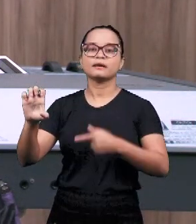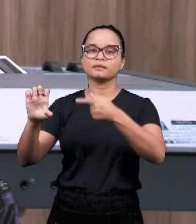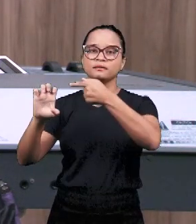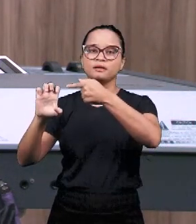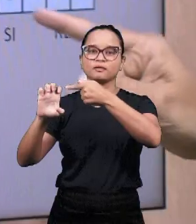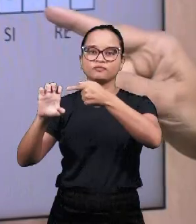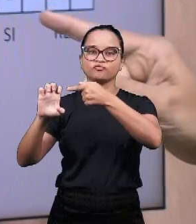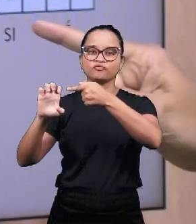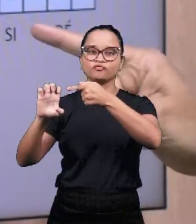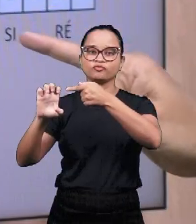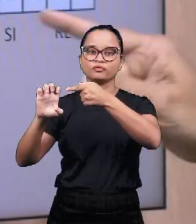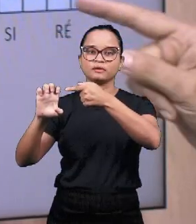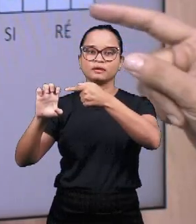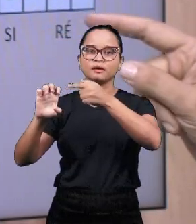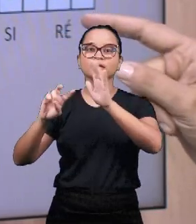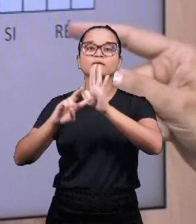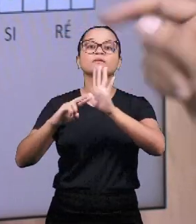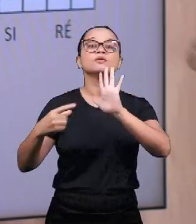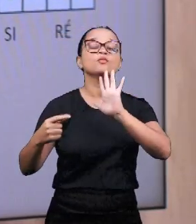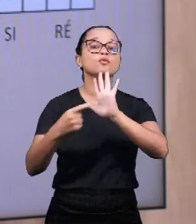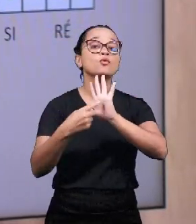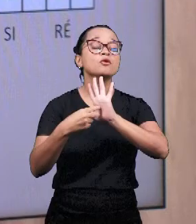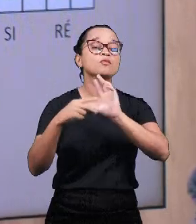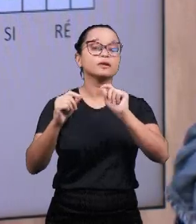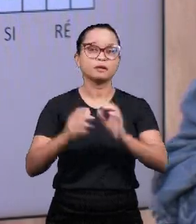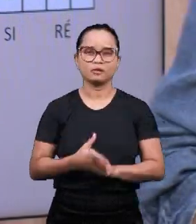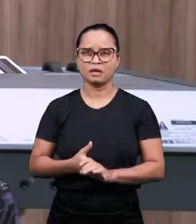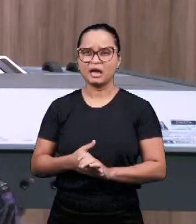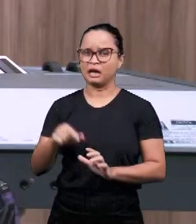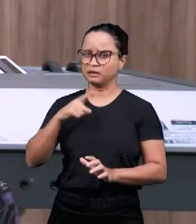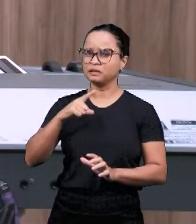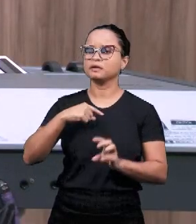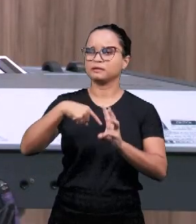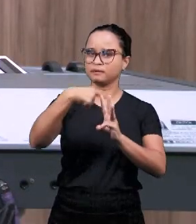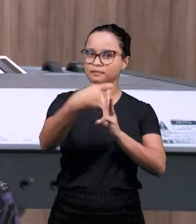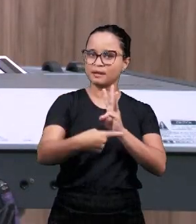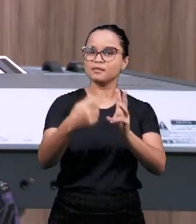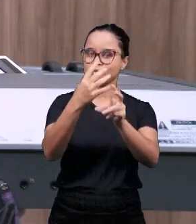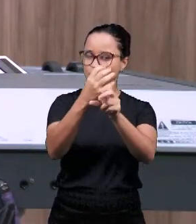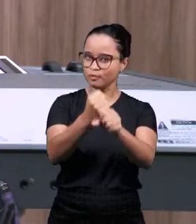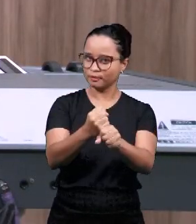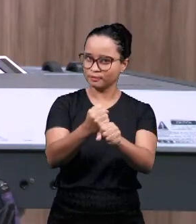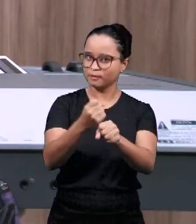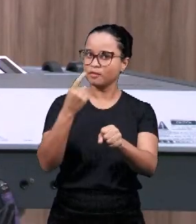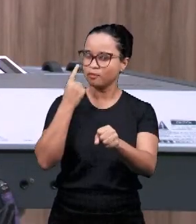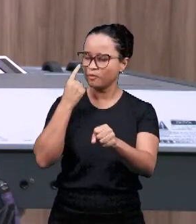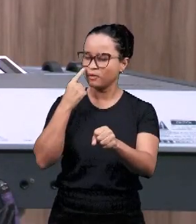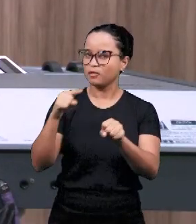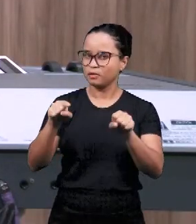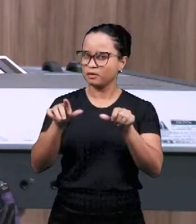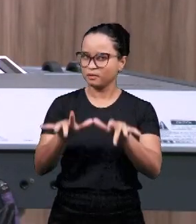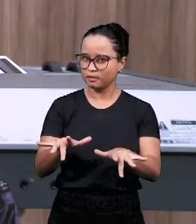E7, Sol dièse, Si, Ré. Nous allons voir au clavier.